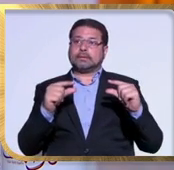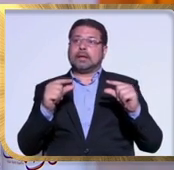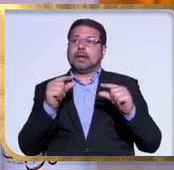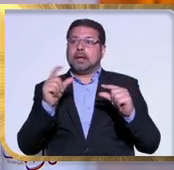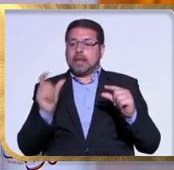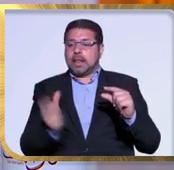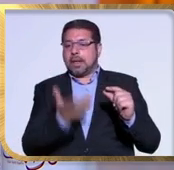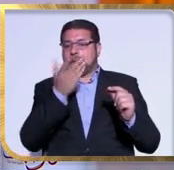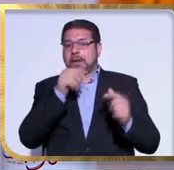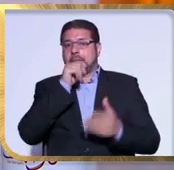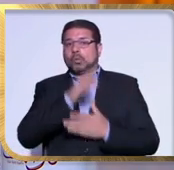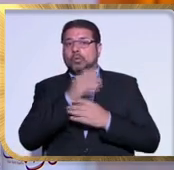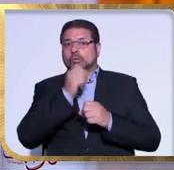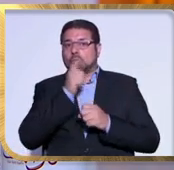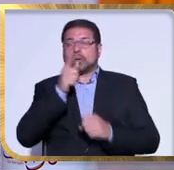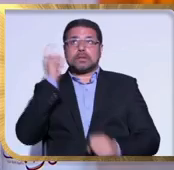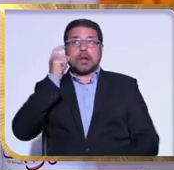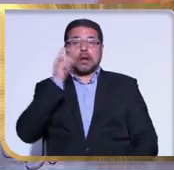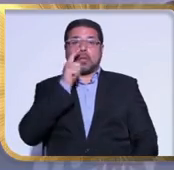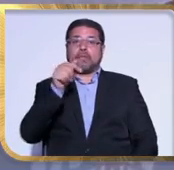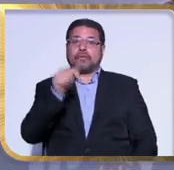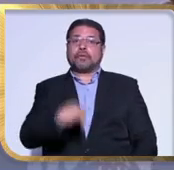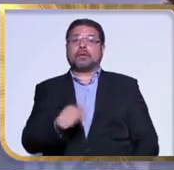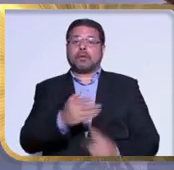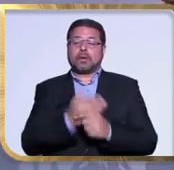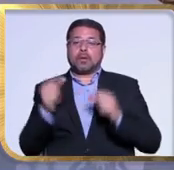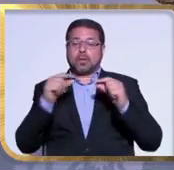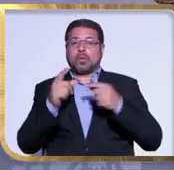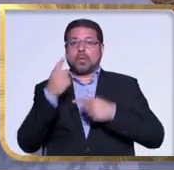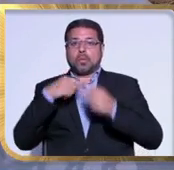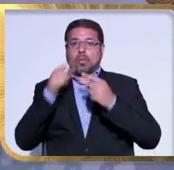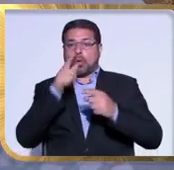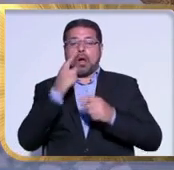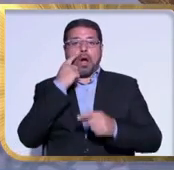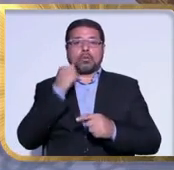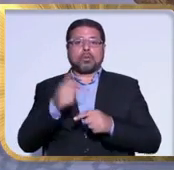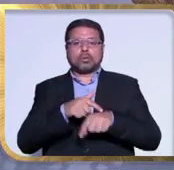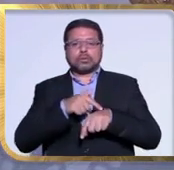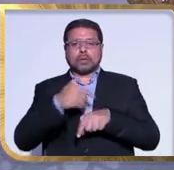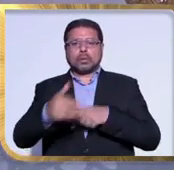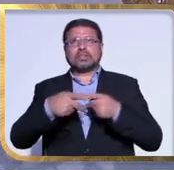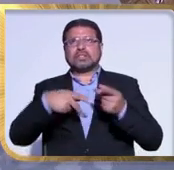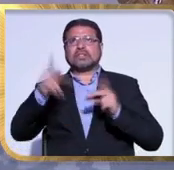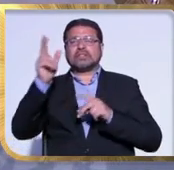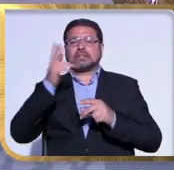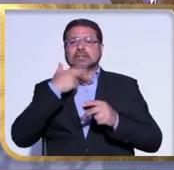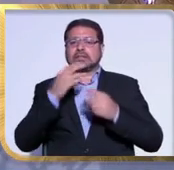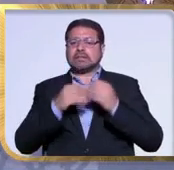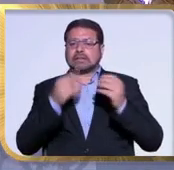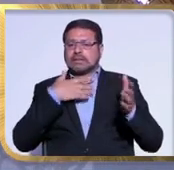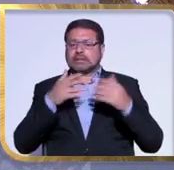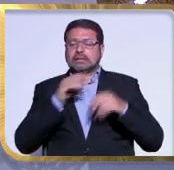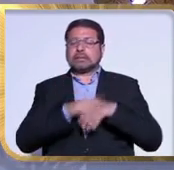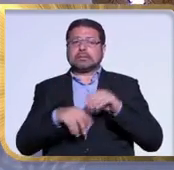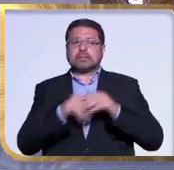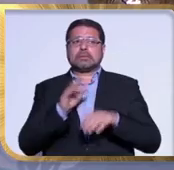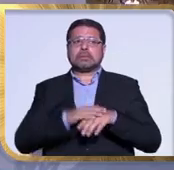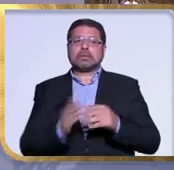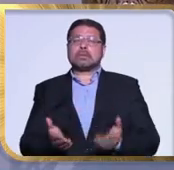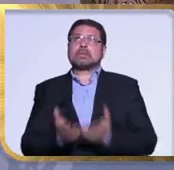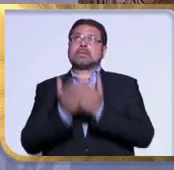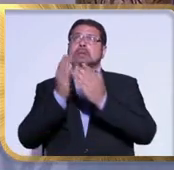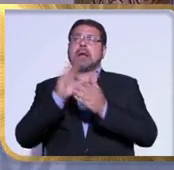عليه الصلاه والسلام يعني ذكر عقب هذه الروايه ذكر الرجل يطيل السفر اشعث اغبر يمد يديه الى